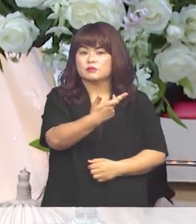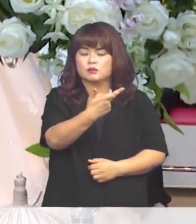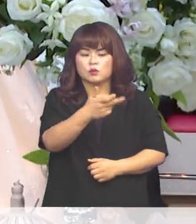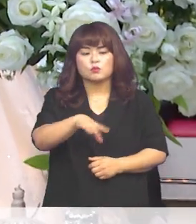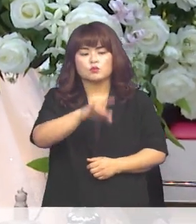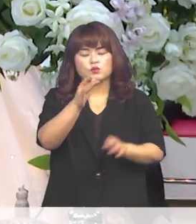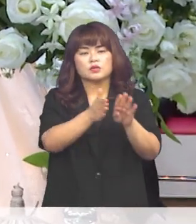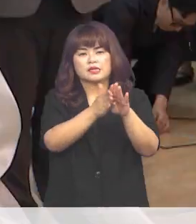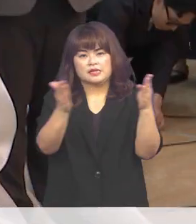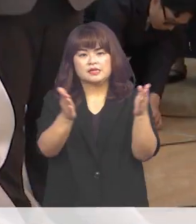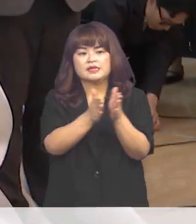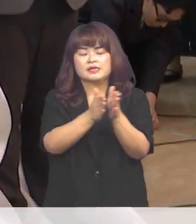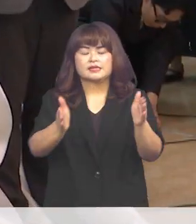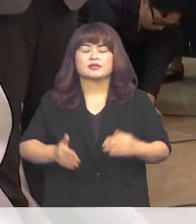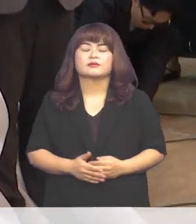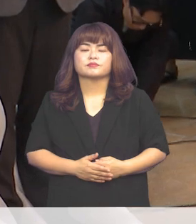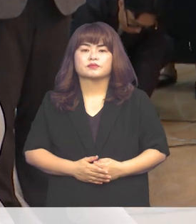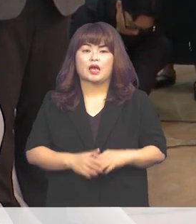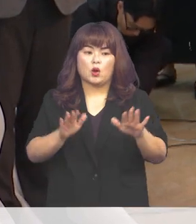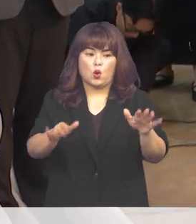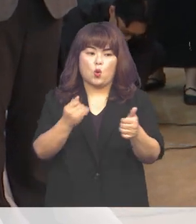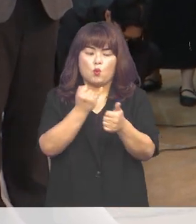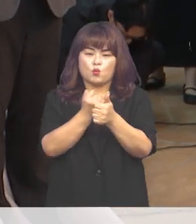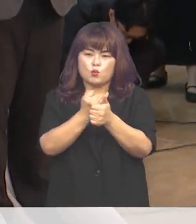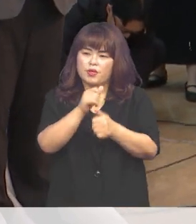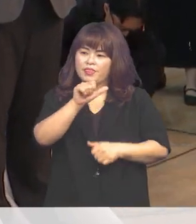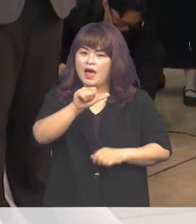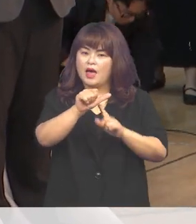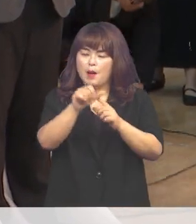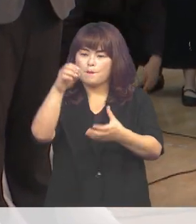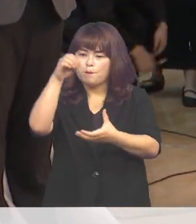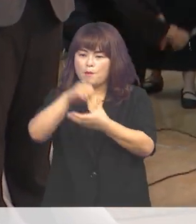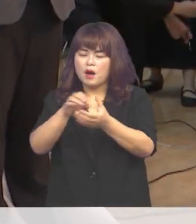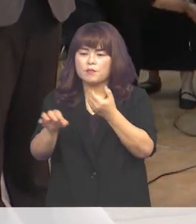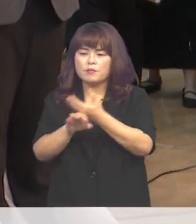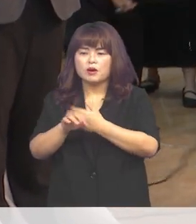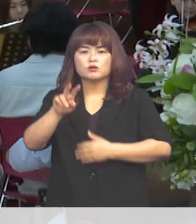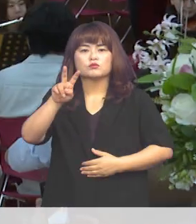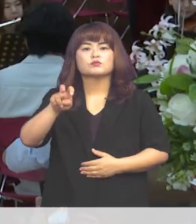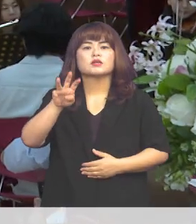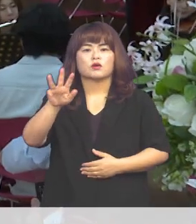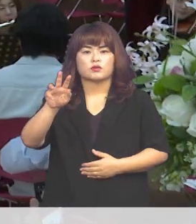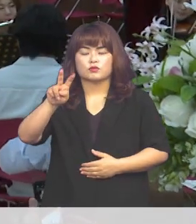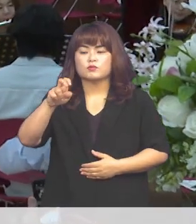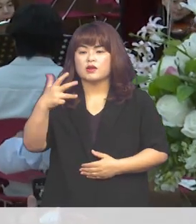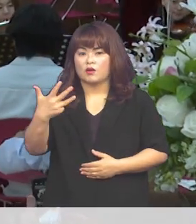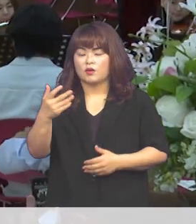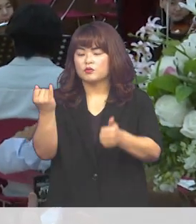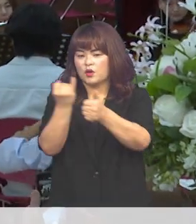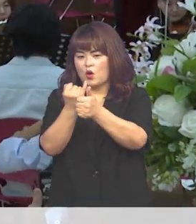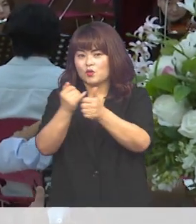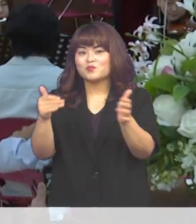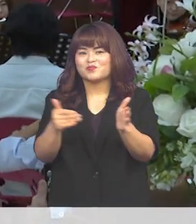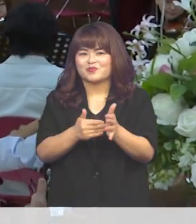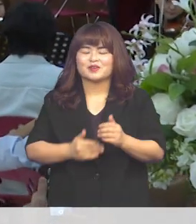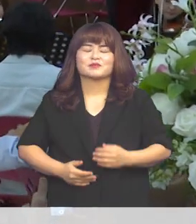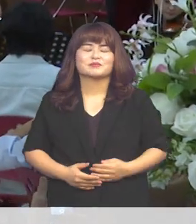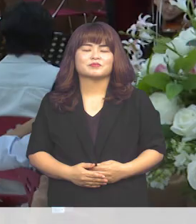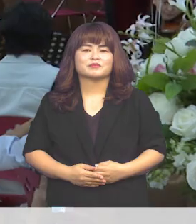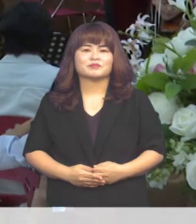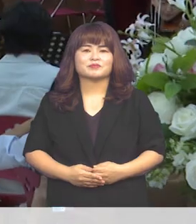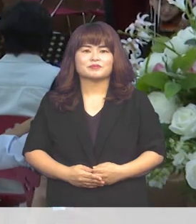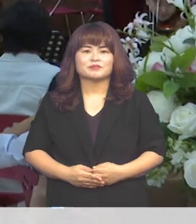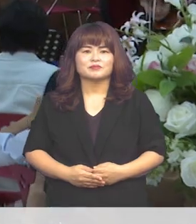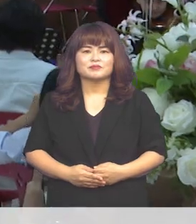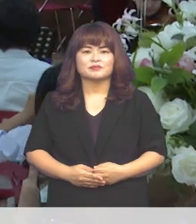이 행사를 개최해왔습니다. 또한 이날 5쌍을 포함해 지금까지 총 28쌍이 리마인드 웨딩을